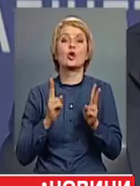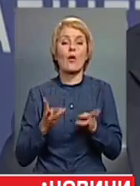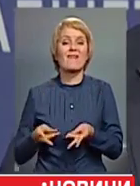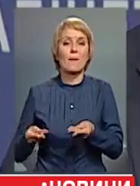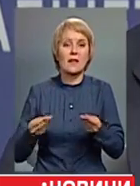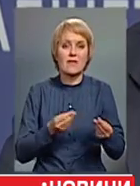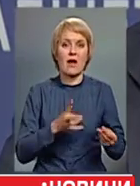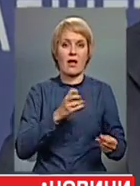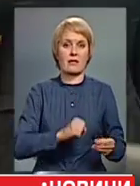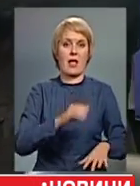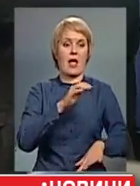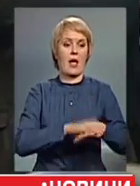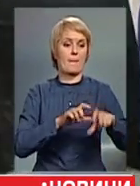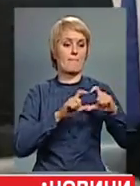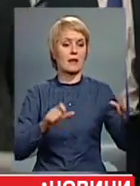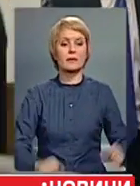впливає на Ощад.